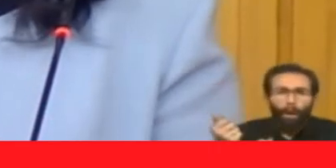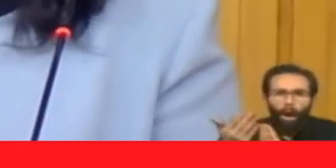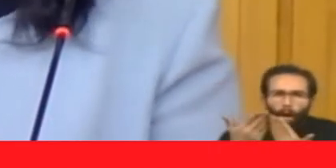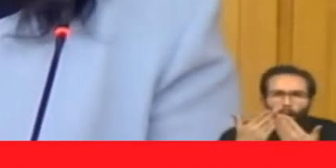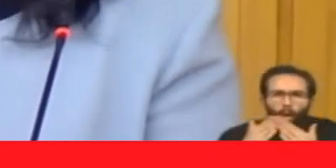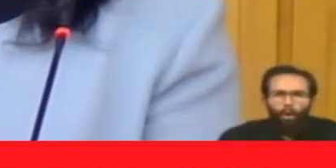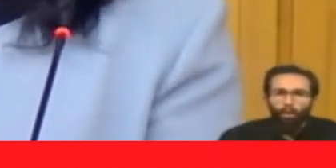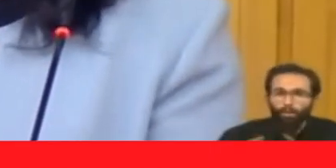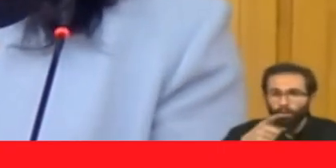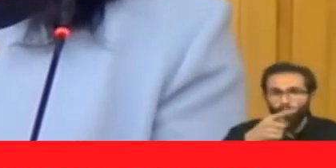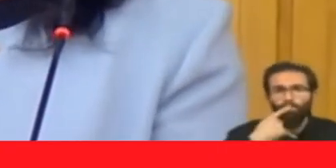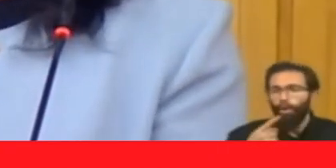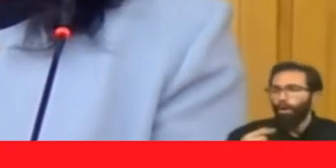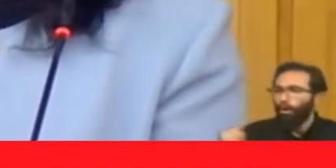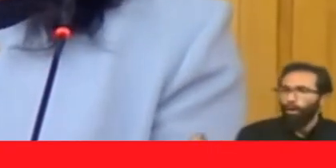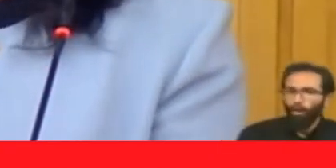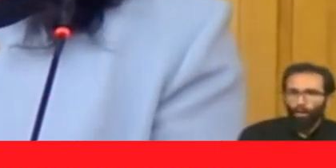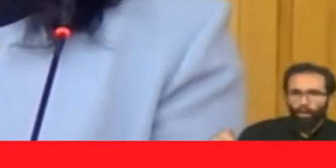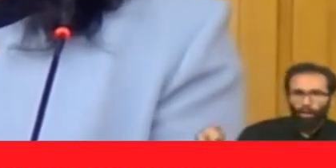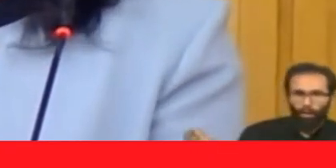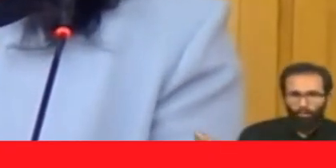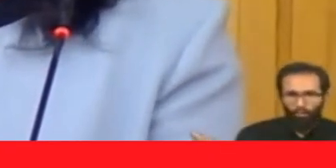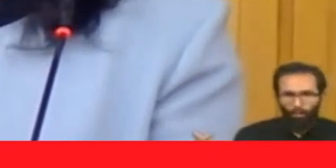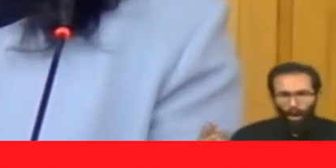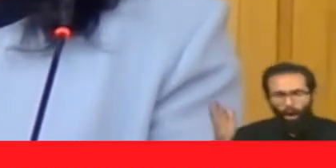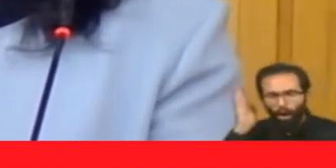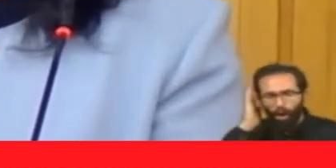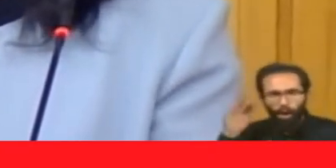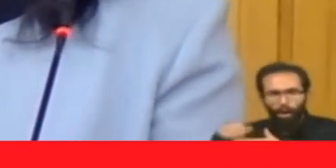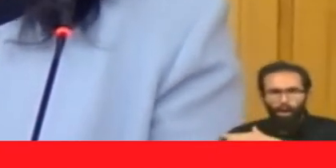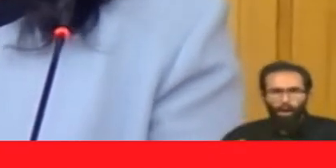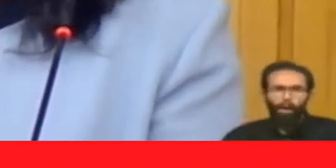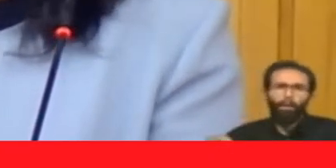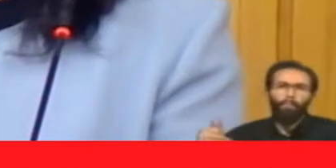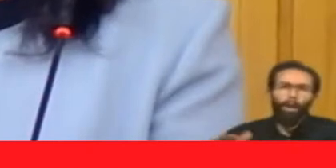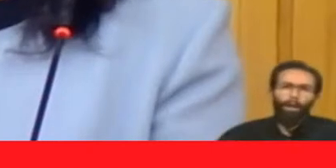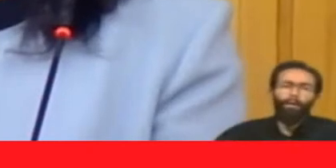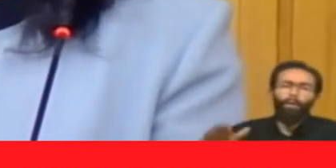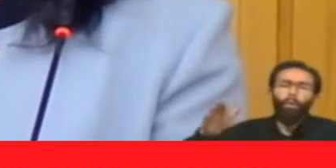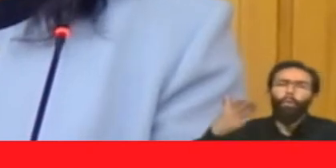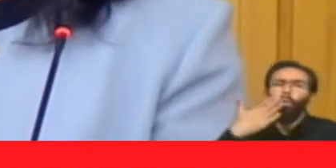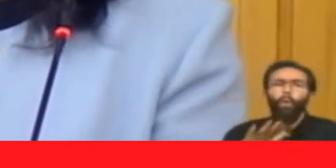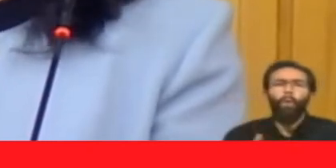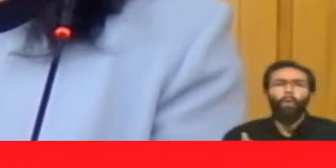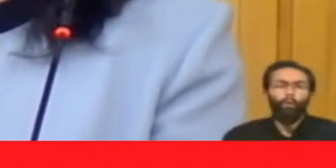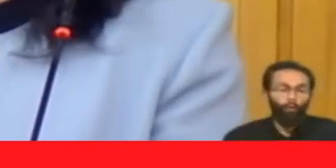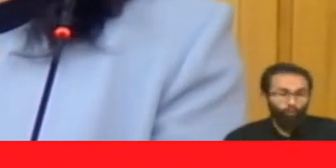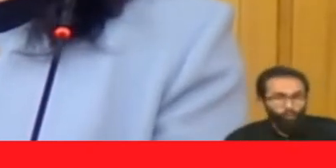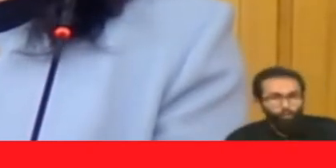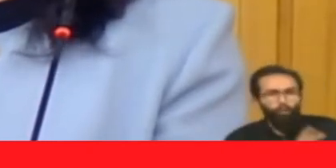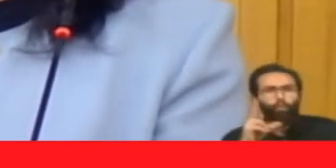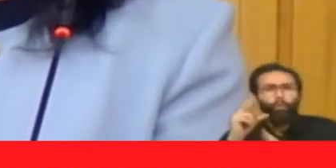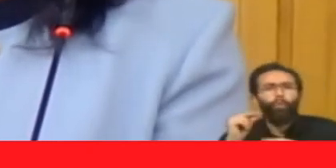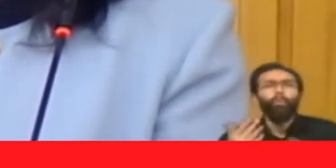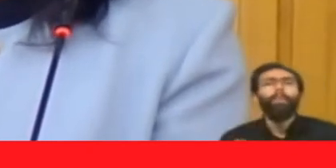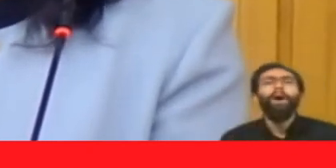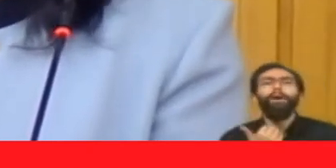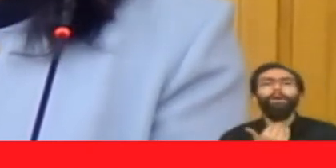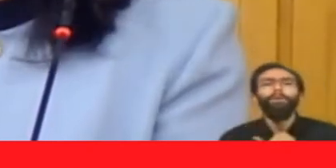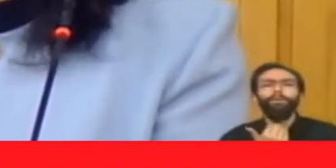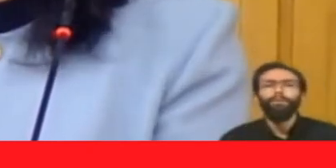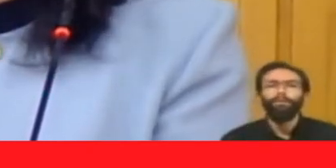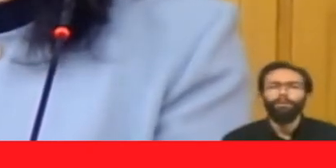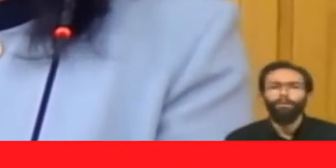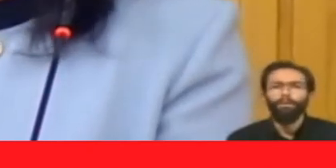insanlar yastığın altına para koymaz ve başını yastığa huzurla koymaz, huzurla uyumaz. Bunu yapan bir